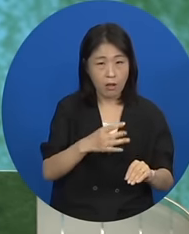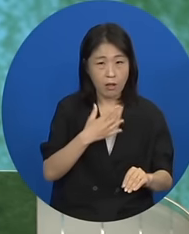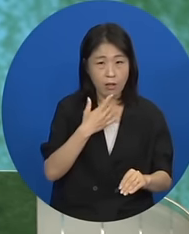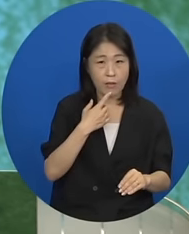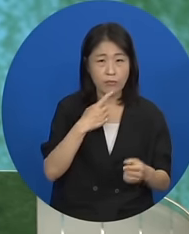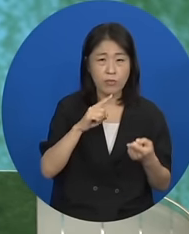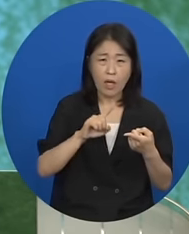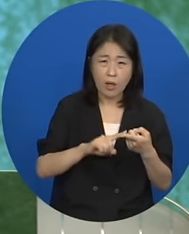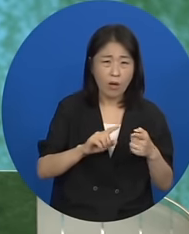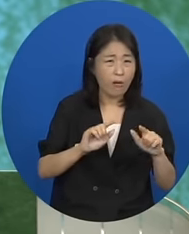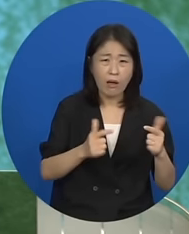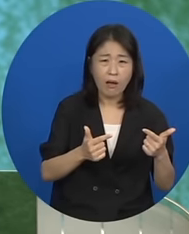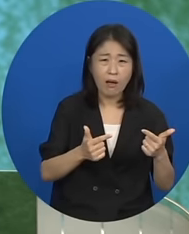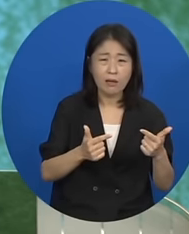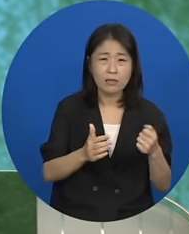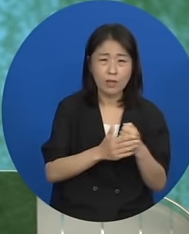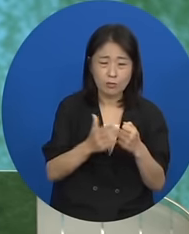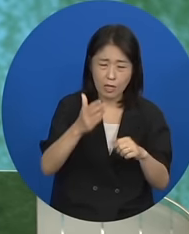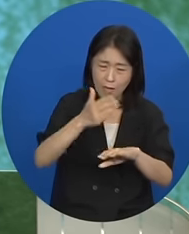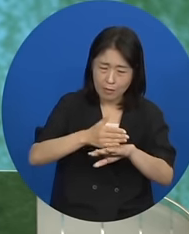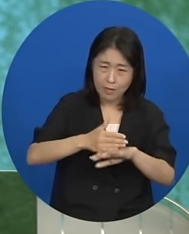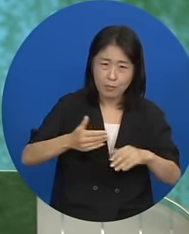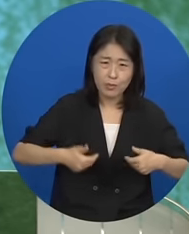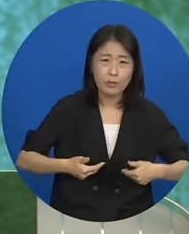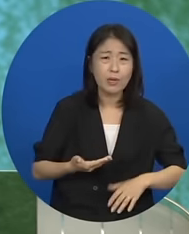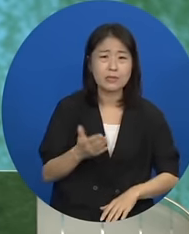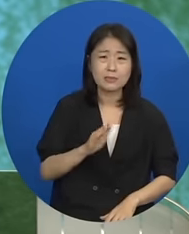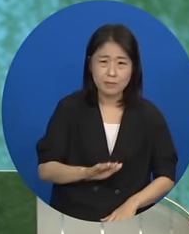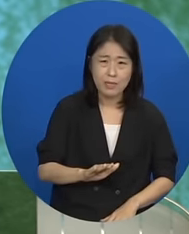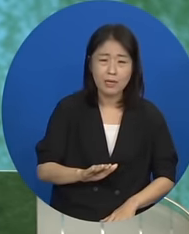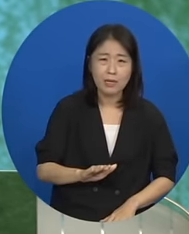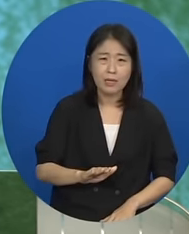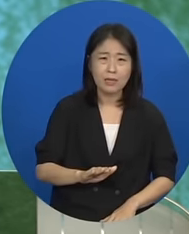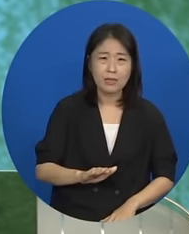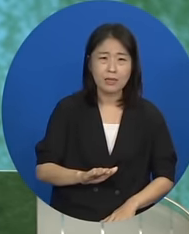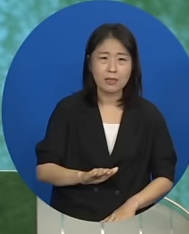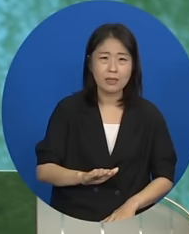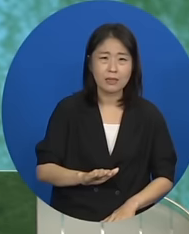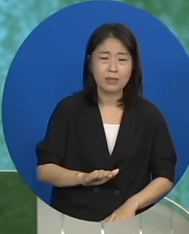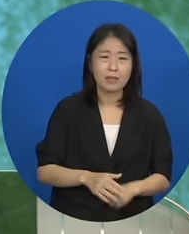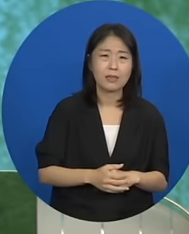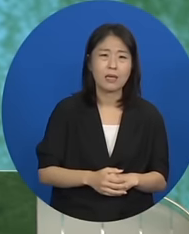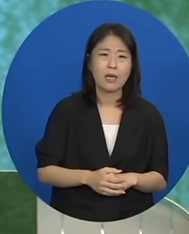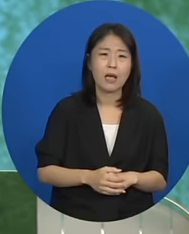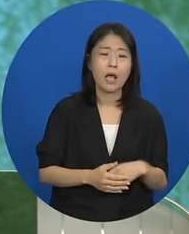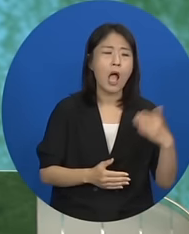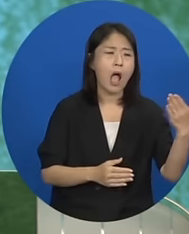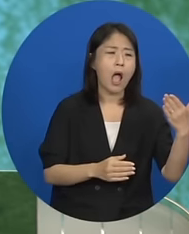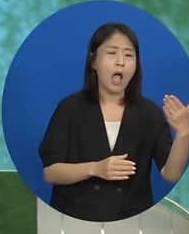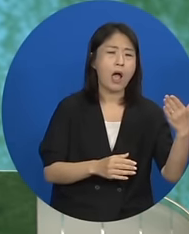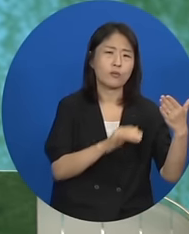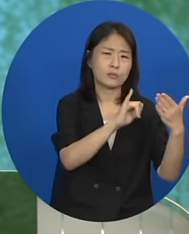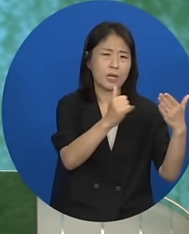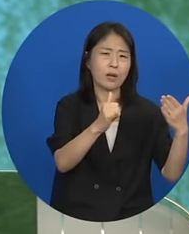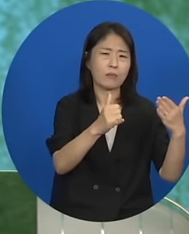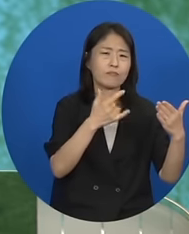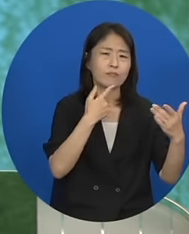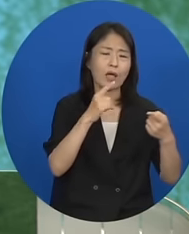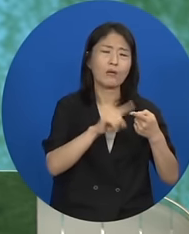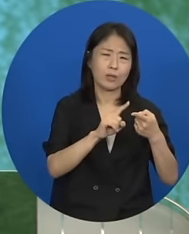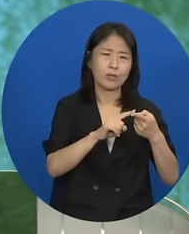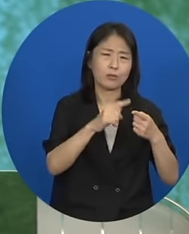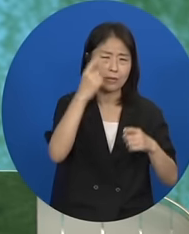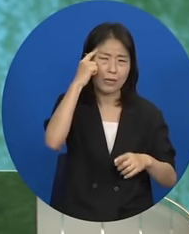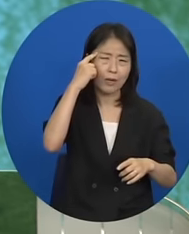감사하다 되는데이 명 중에 아홉 명은 당연하게 여기고 그냥 갔 근데 그 중에 한 명이 이런 생각을 한